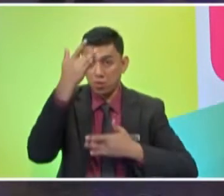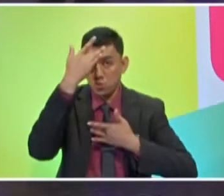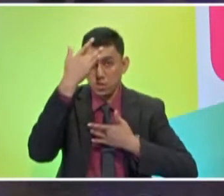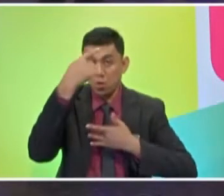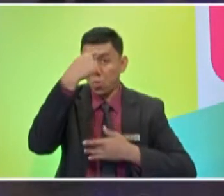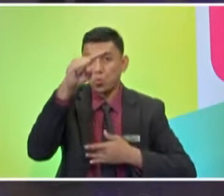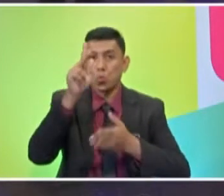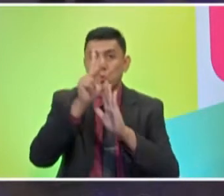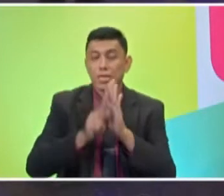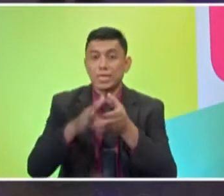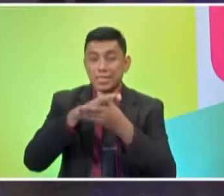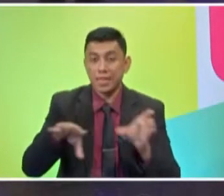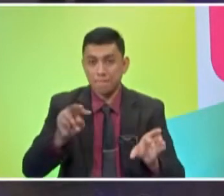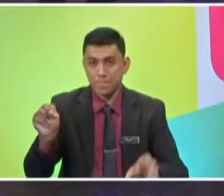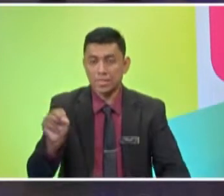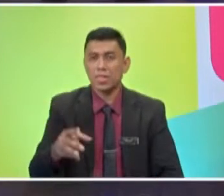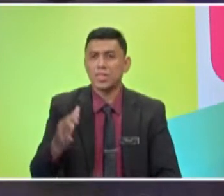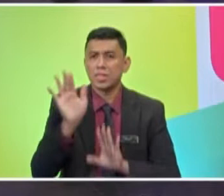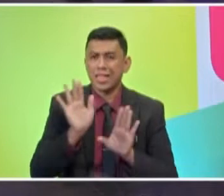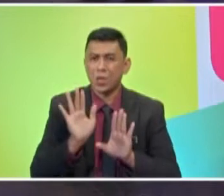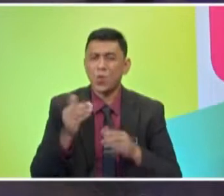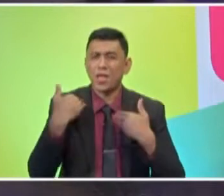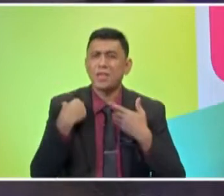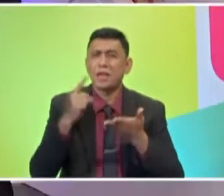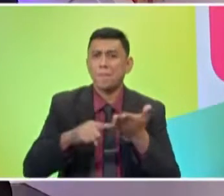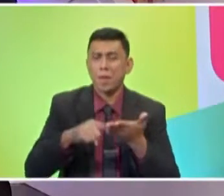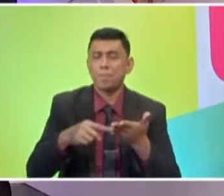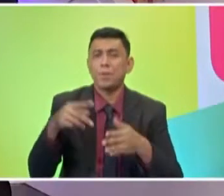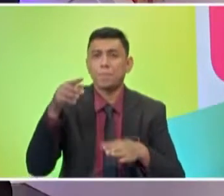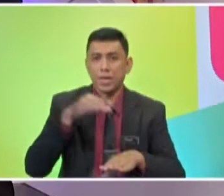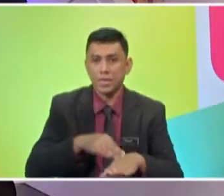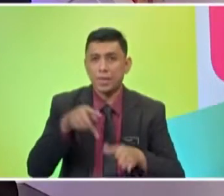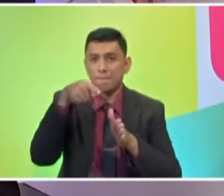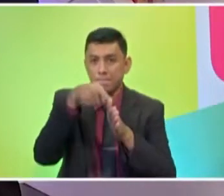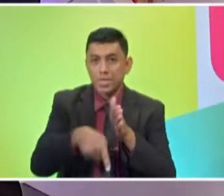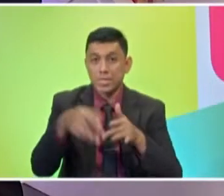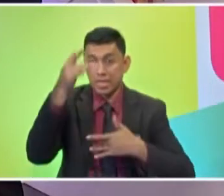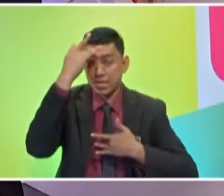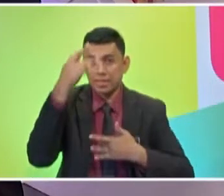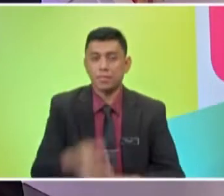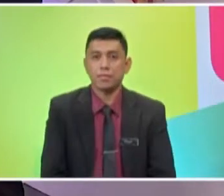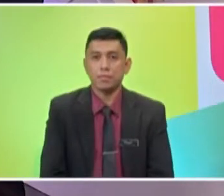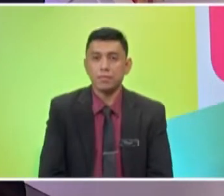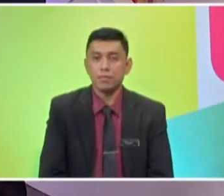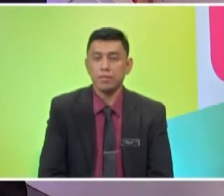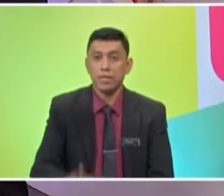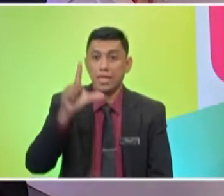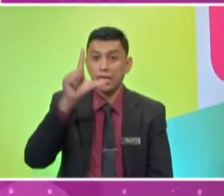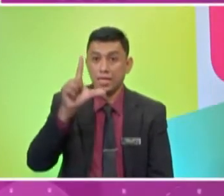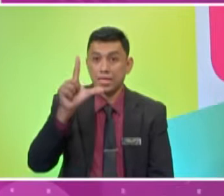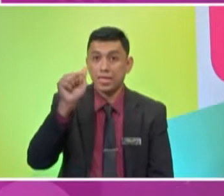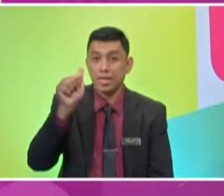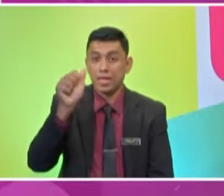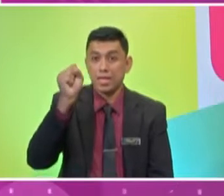takut berlaku apa-apa pada pesakit, kan? Betul, cikgu. Okey. Akhir dia L-A-N-S. Sebab dia ni ialah